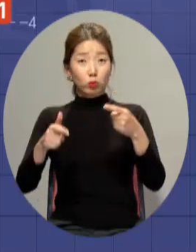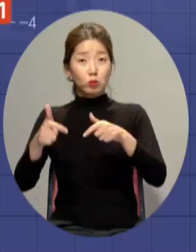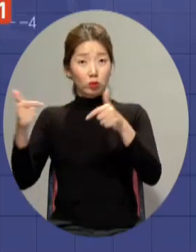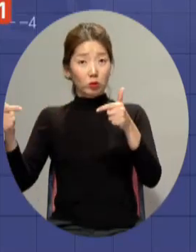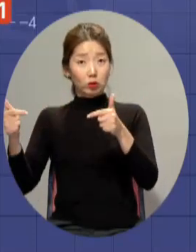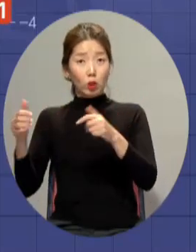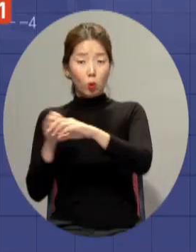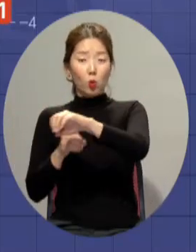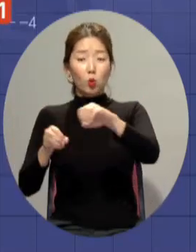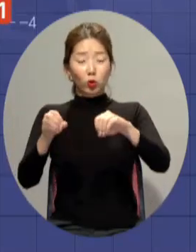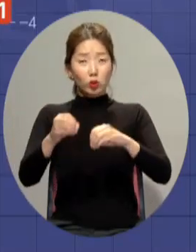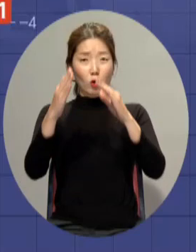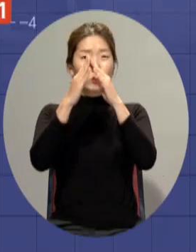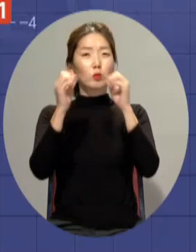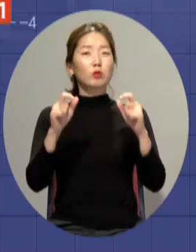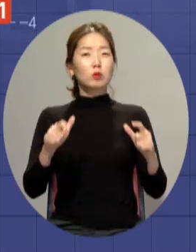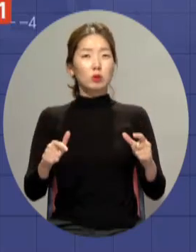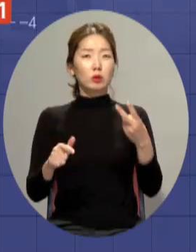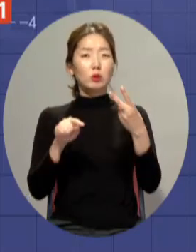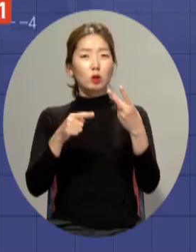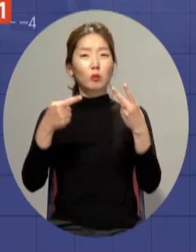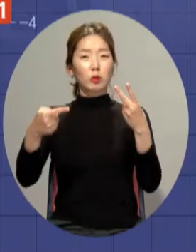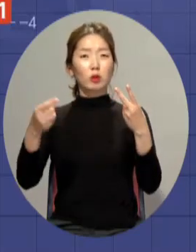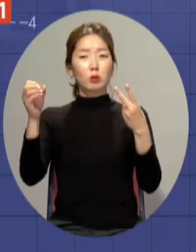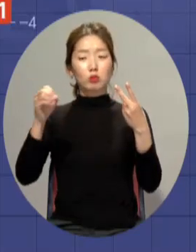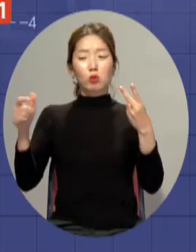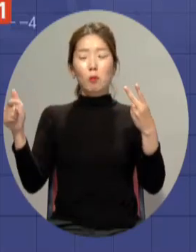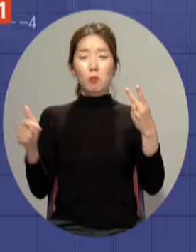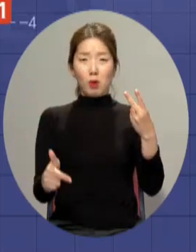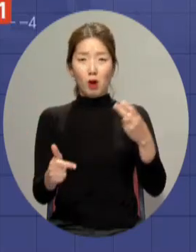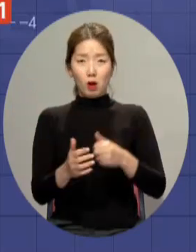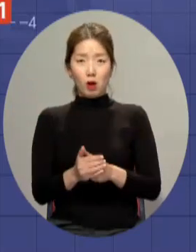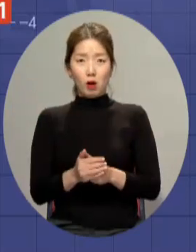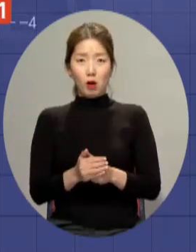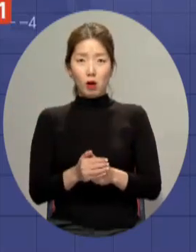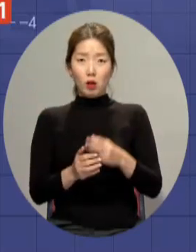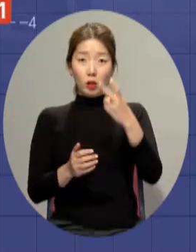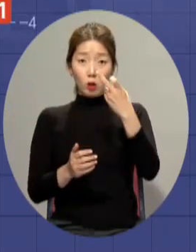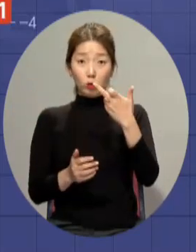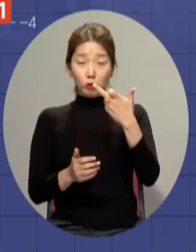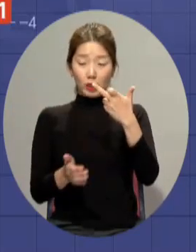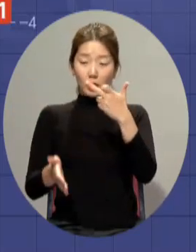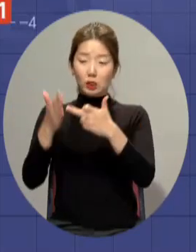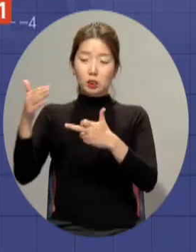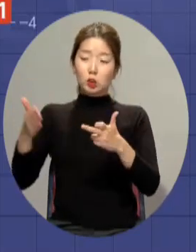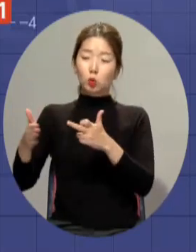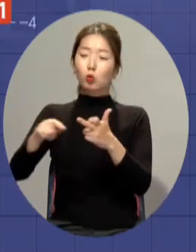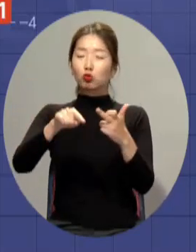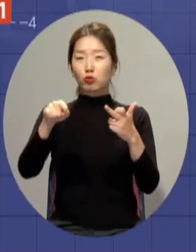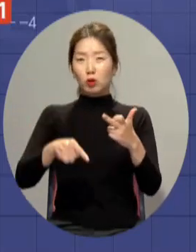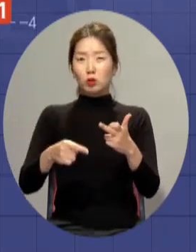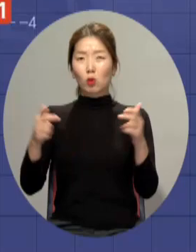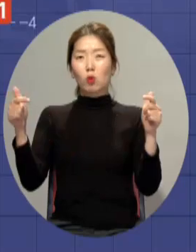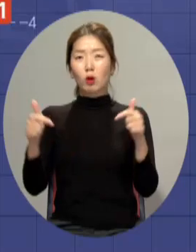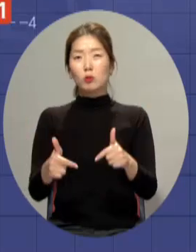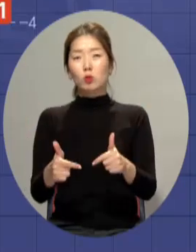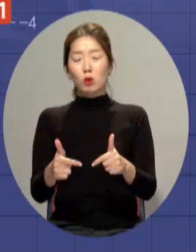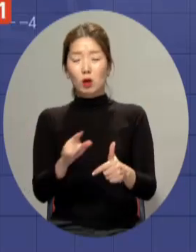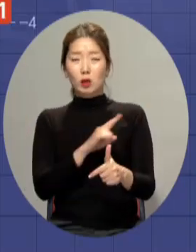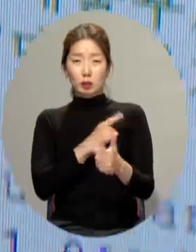달리 전북은 오히려 2.1% 줄어 전국 17개 시도 가운데 감소율이 가장